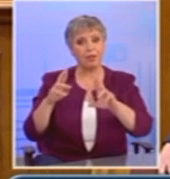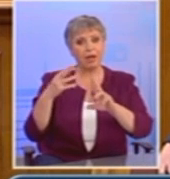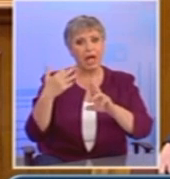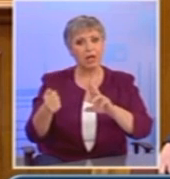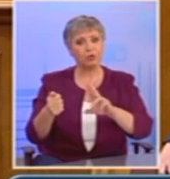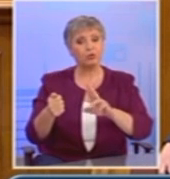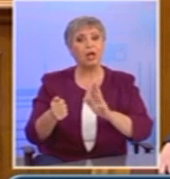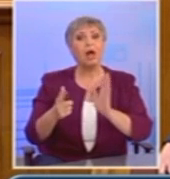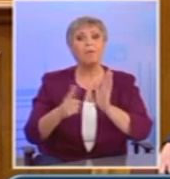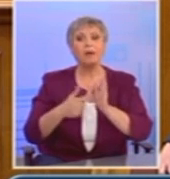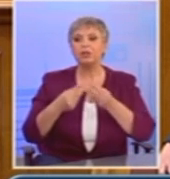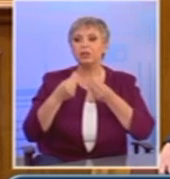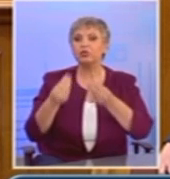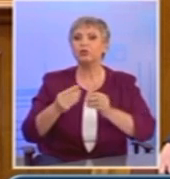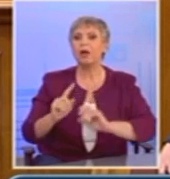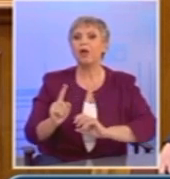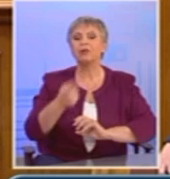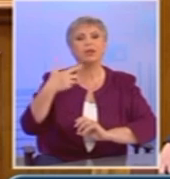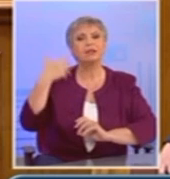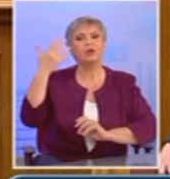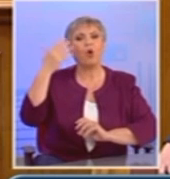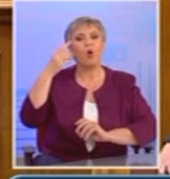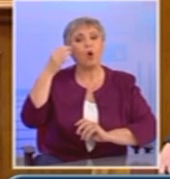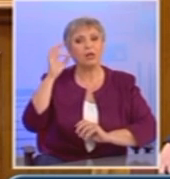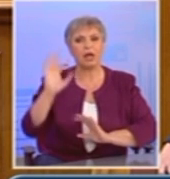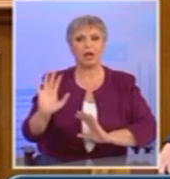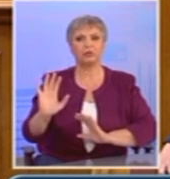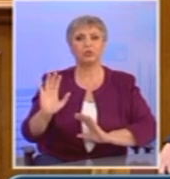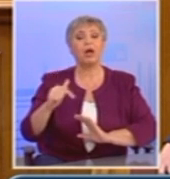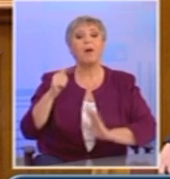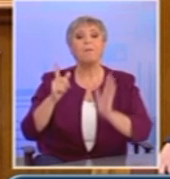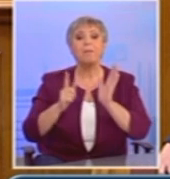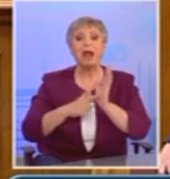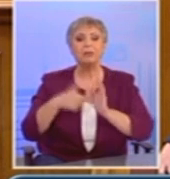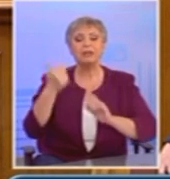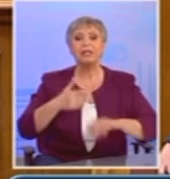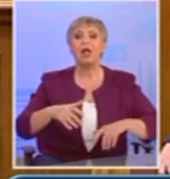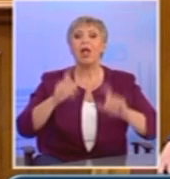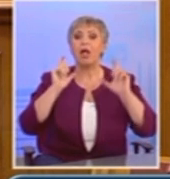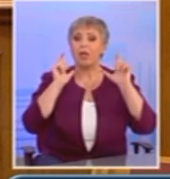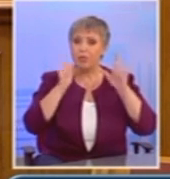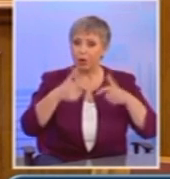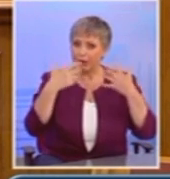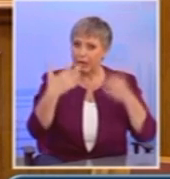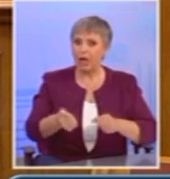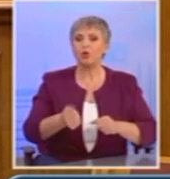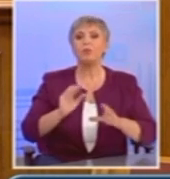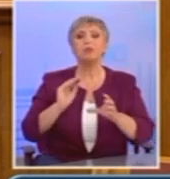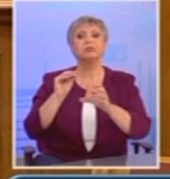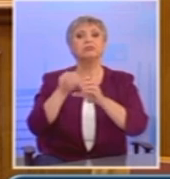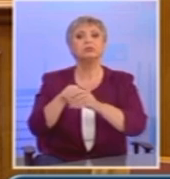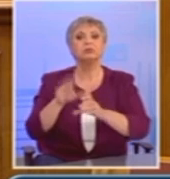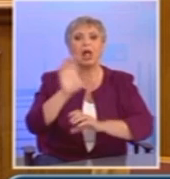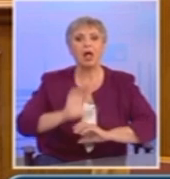τα όνειρά τους σε μια σύγχρονη, δημοκρατική, ευρωπαϊκή χώρα.